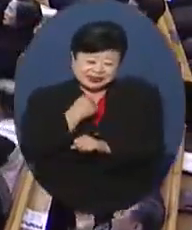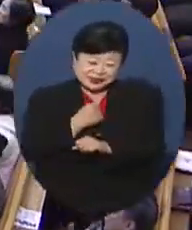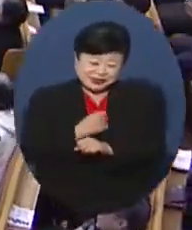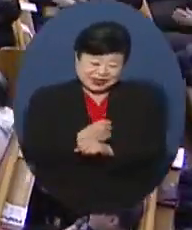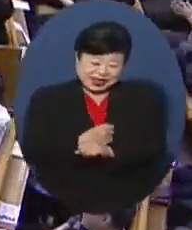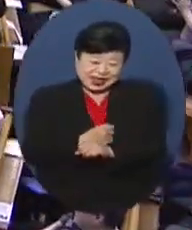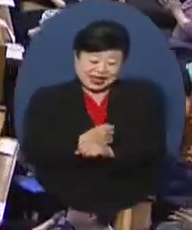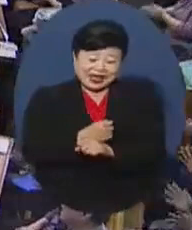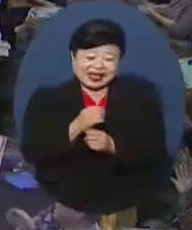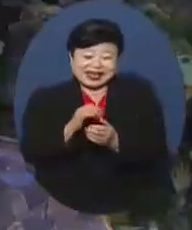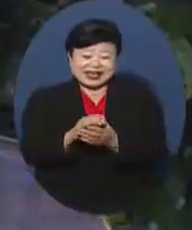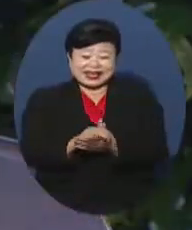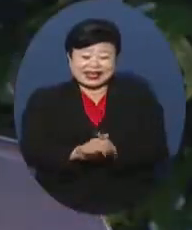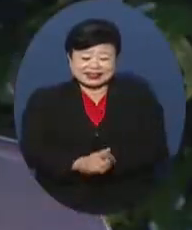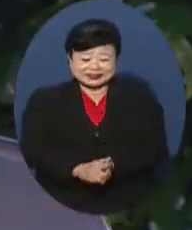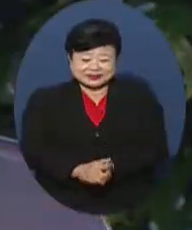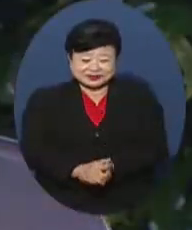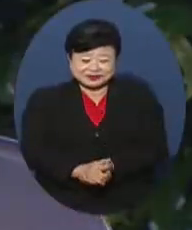거하리로다.